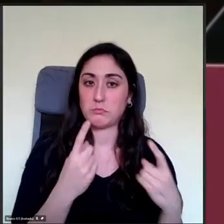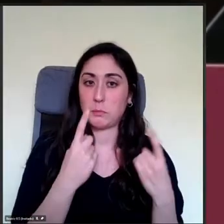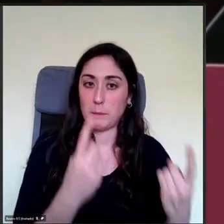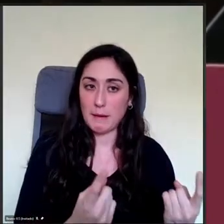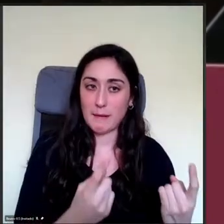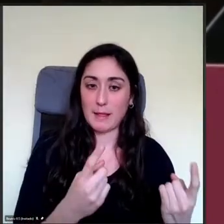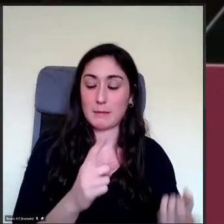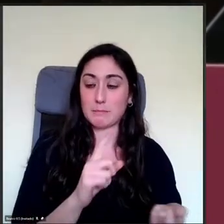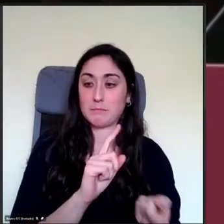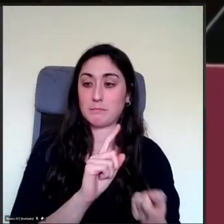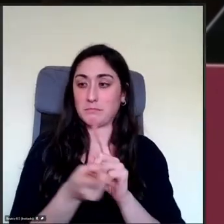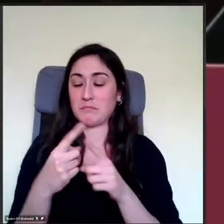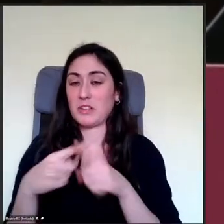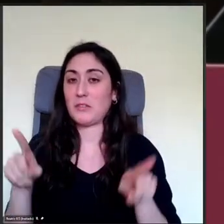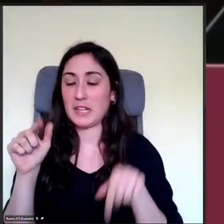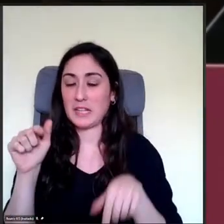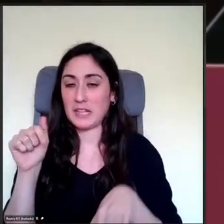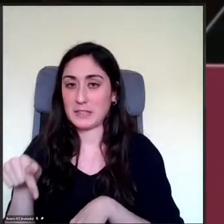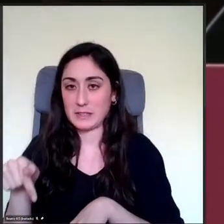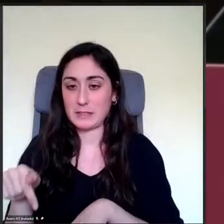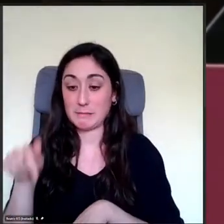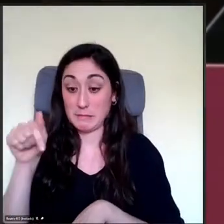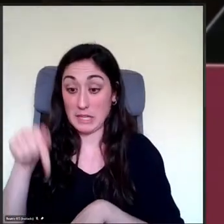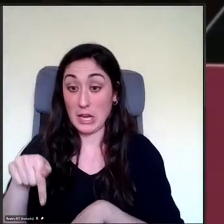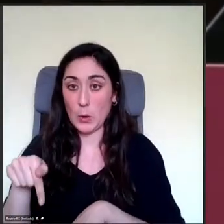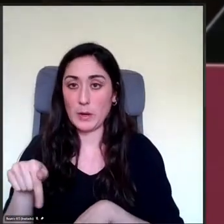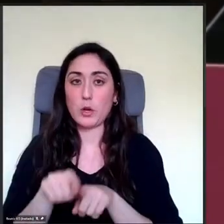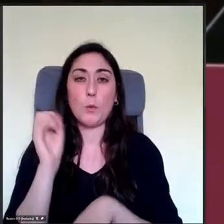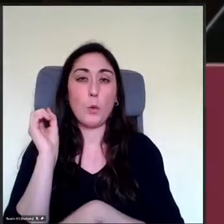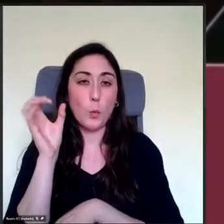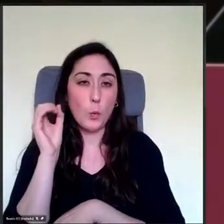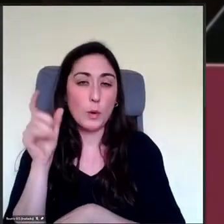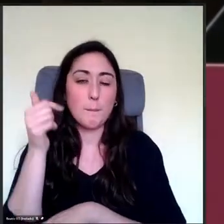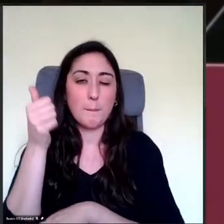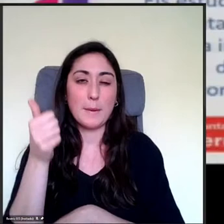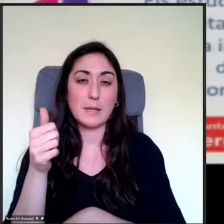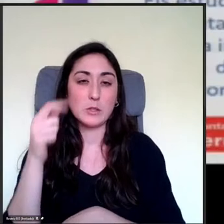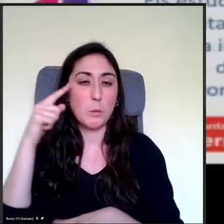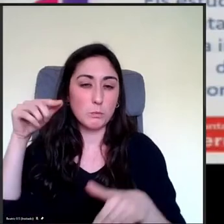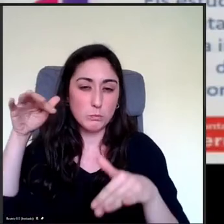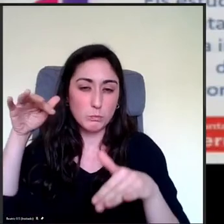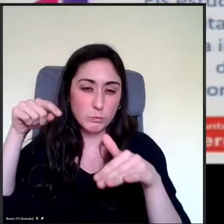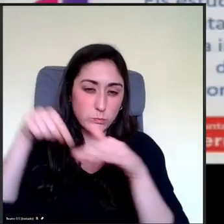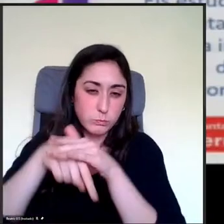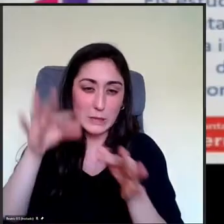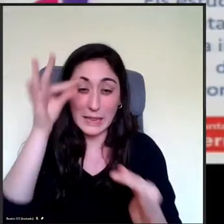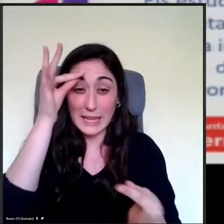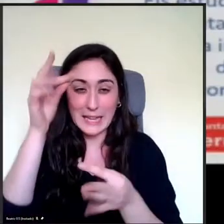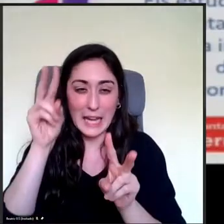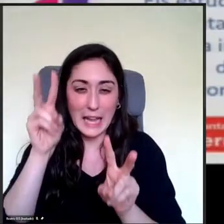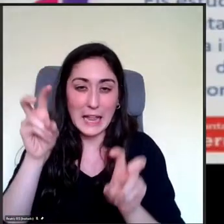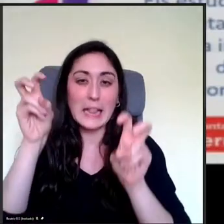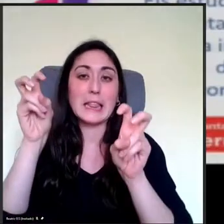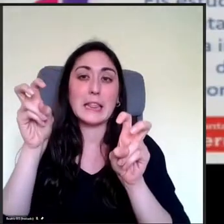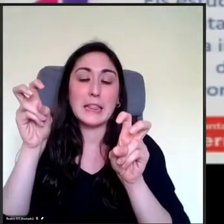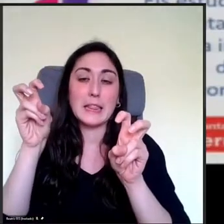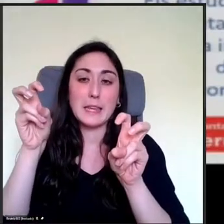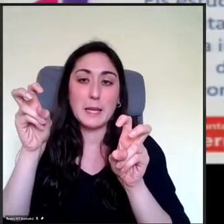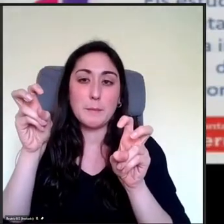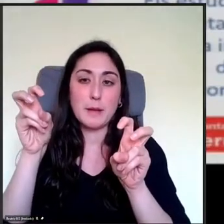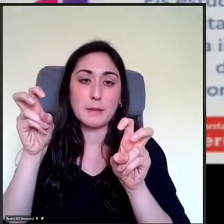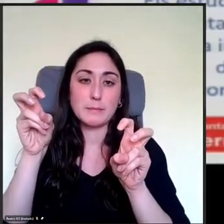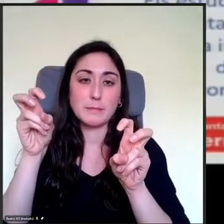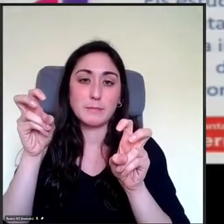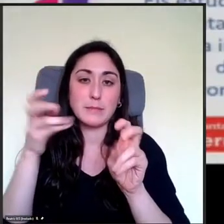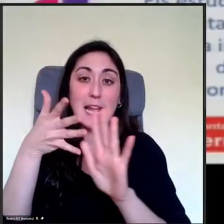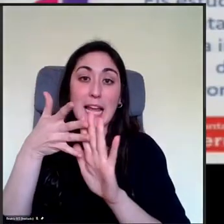les comunicacions que s'han presentat han aprofundit molt més en tot el que representa la introducció de